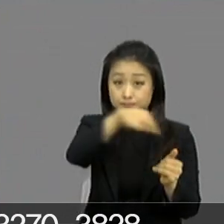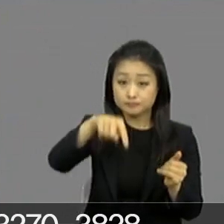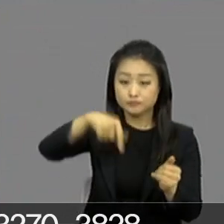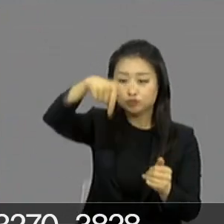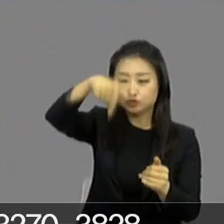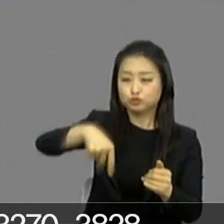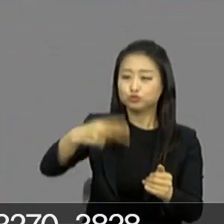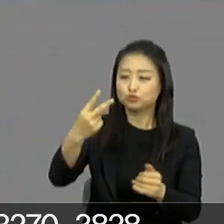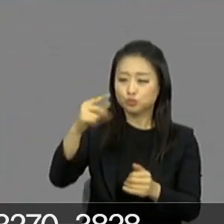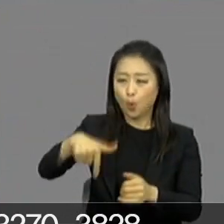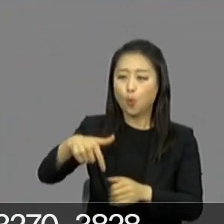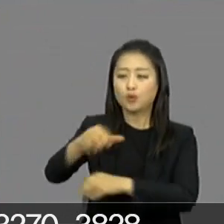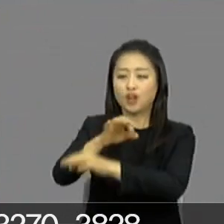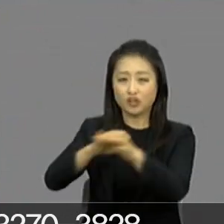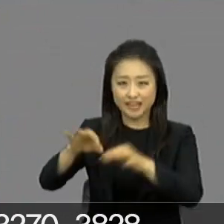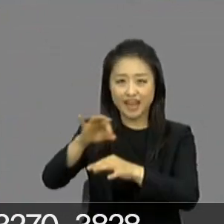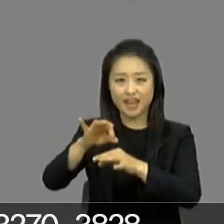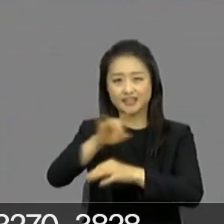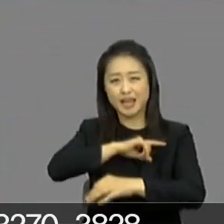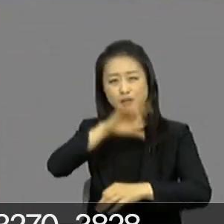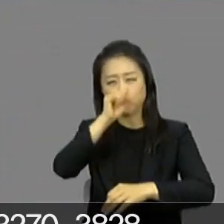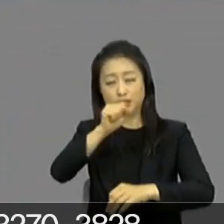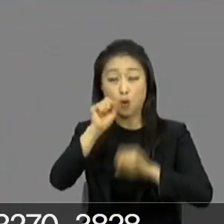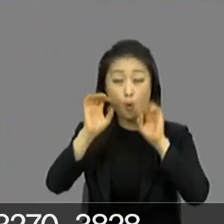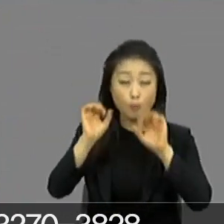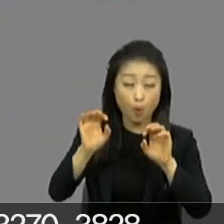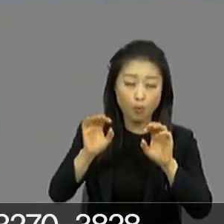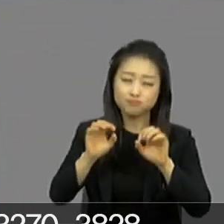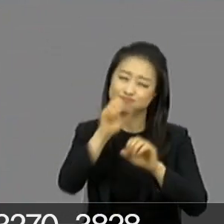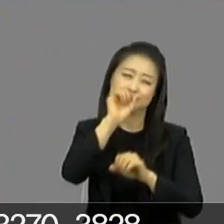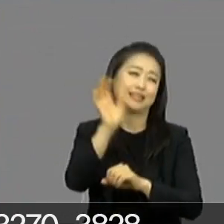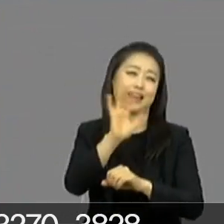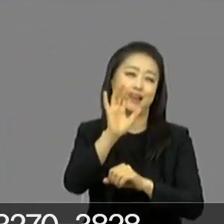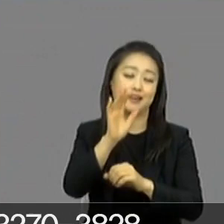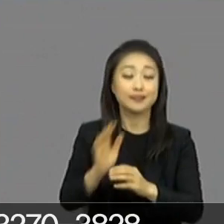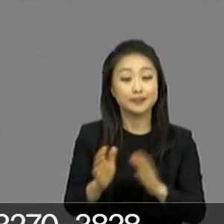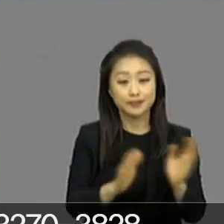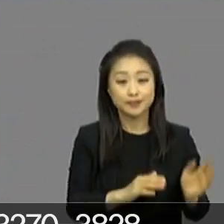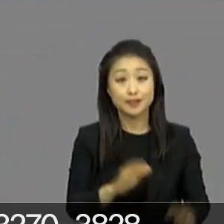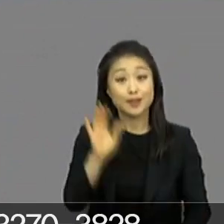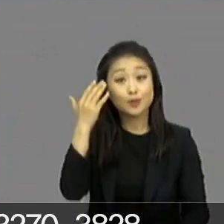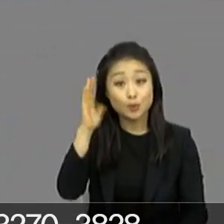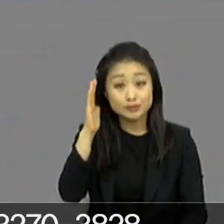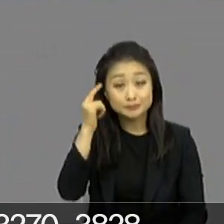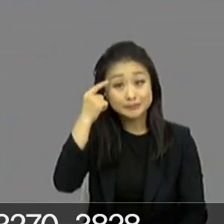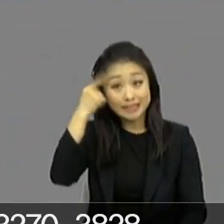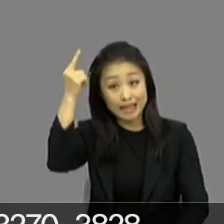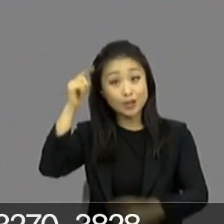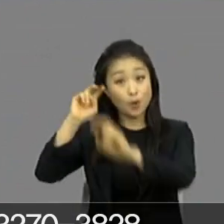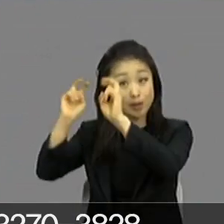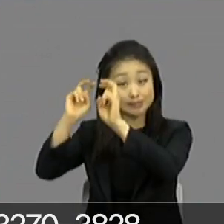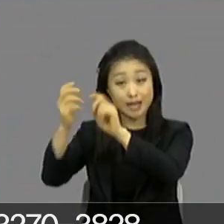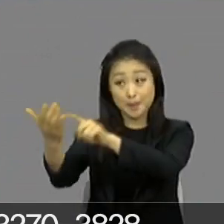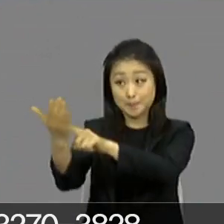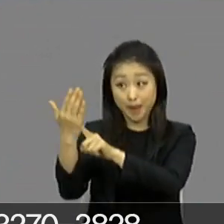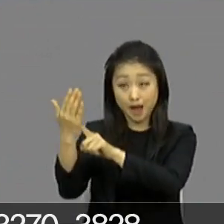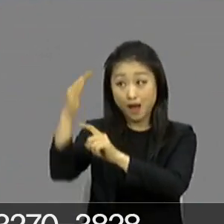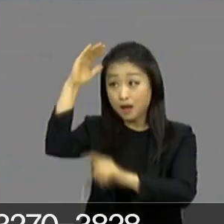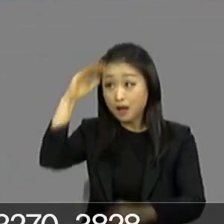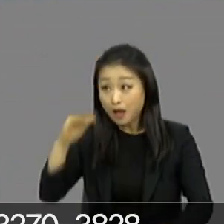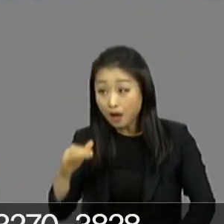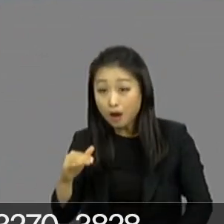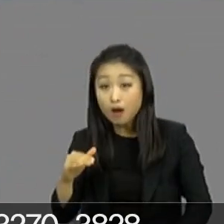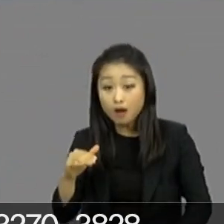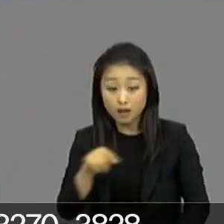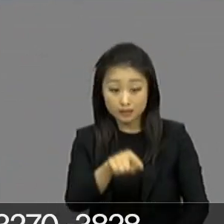만능인 것처럼 얘기하시는 문장 문제 있다고 생각을 하면 실제로 요즘 새로 생기는 스타트업 뜰은 지금 지적하시는 그런